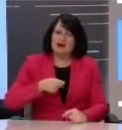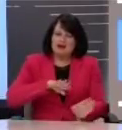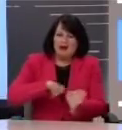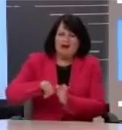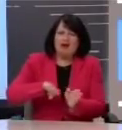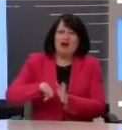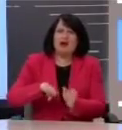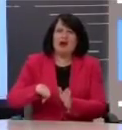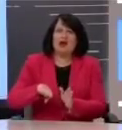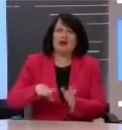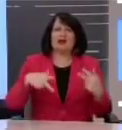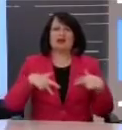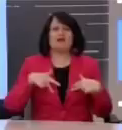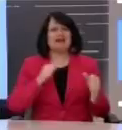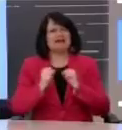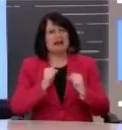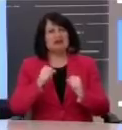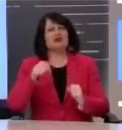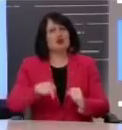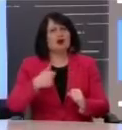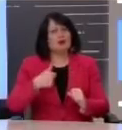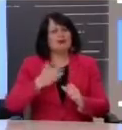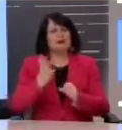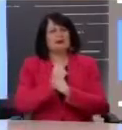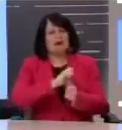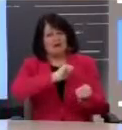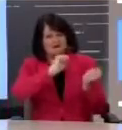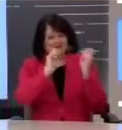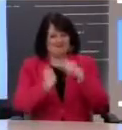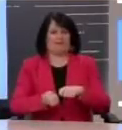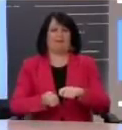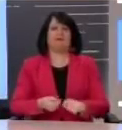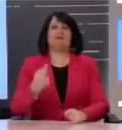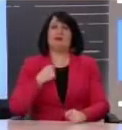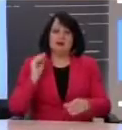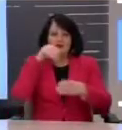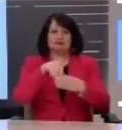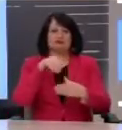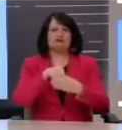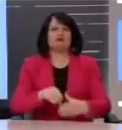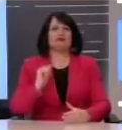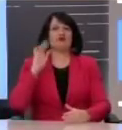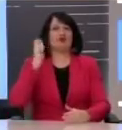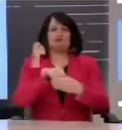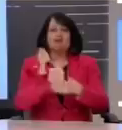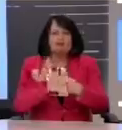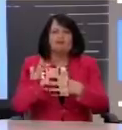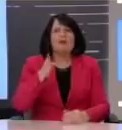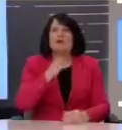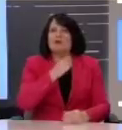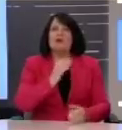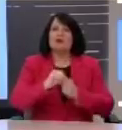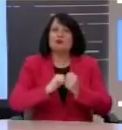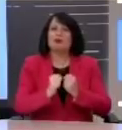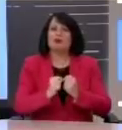εικόνα δυστυχώς οι κυβερνήσεις της κρίσης. Με μια ενεργητική και πολυδιάστατη εξωτερική πολιτική,